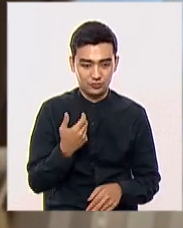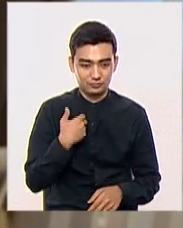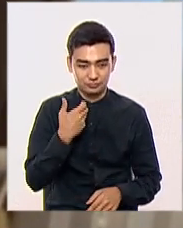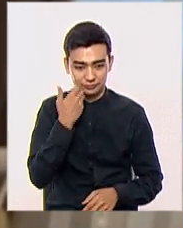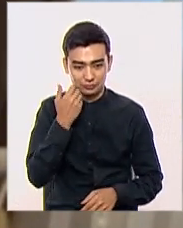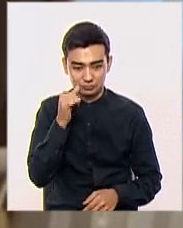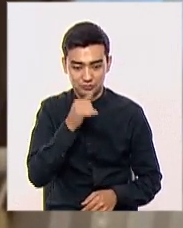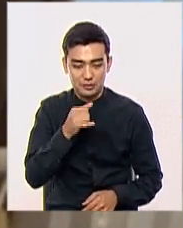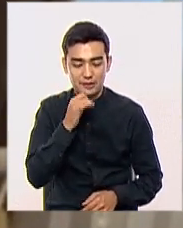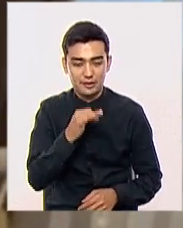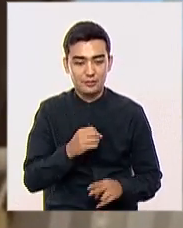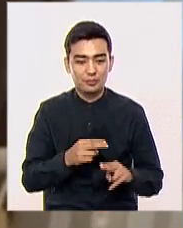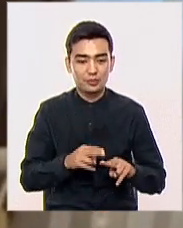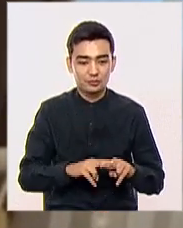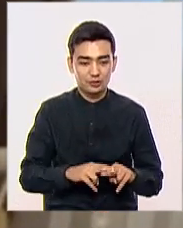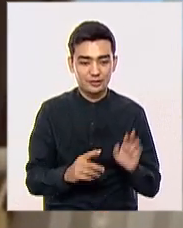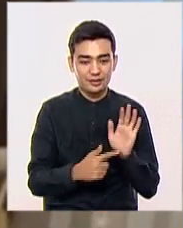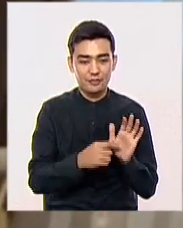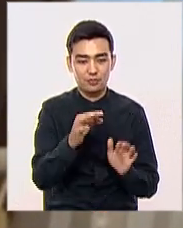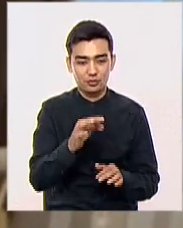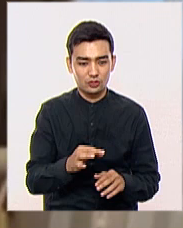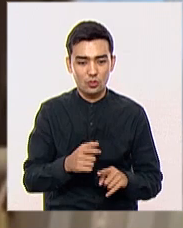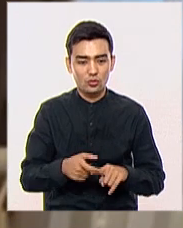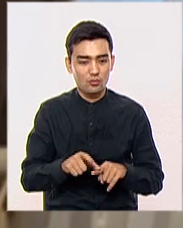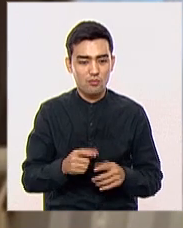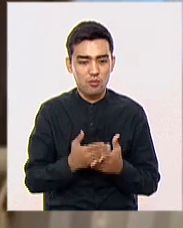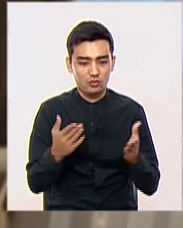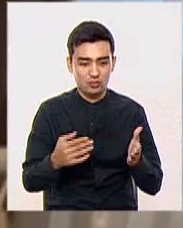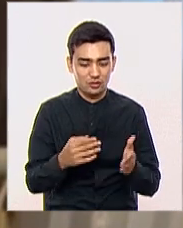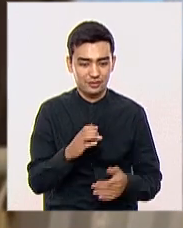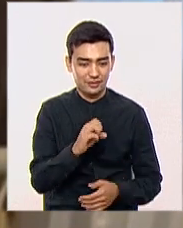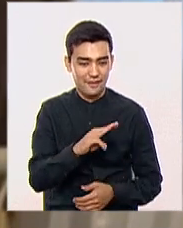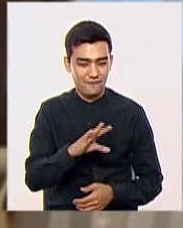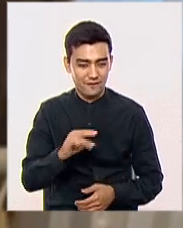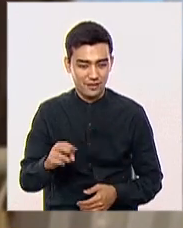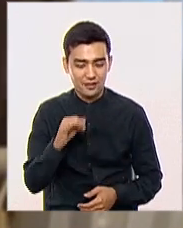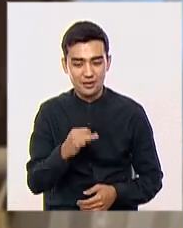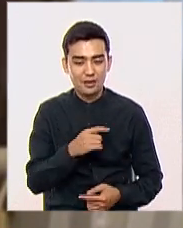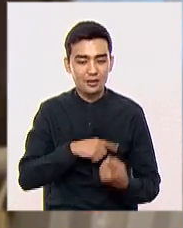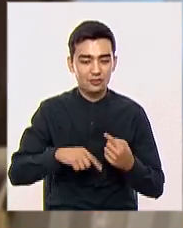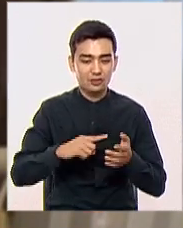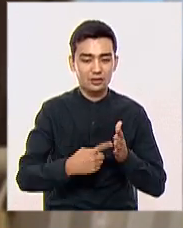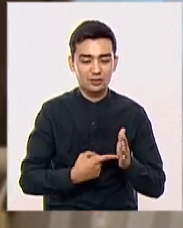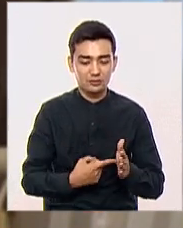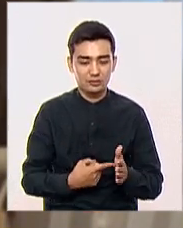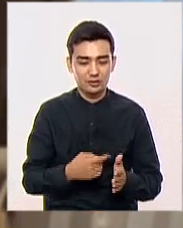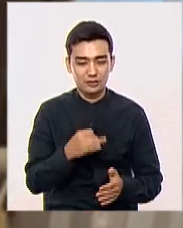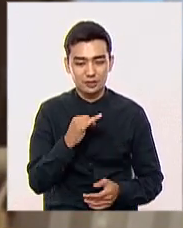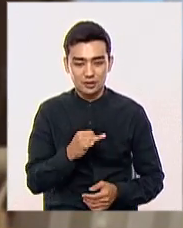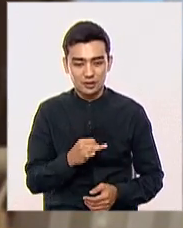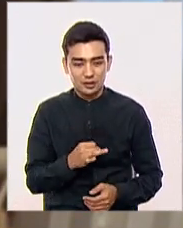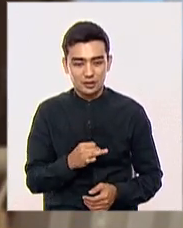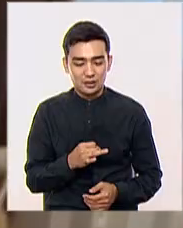рентабельность. Потому что 7% очень большая ставка. Наше требование сельхозникам